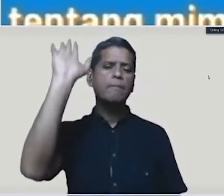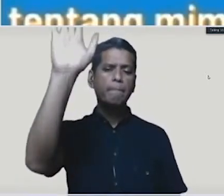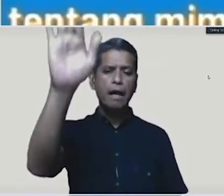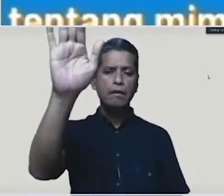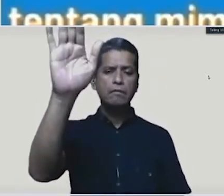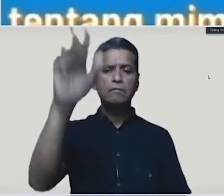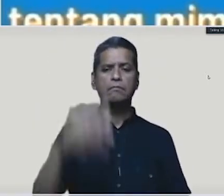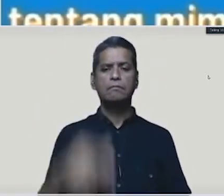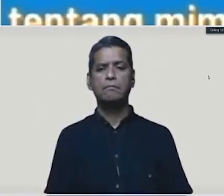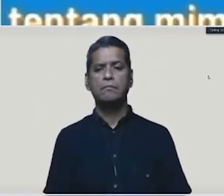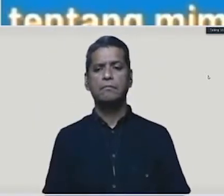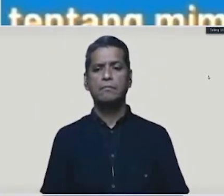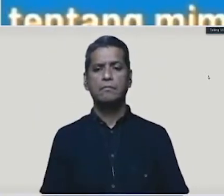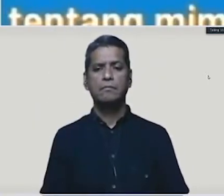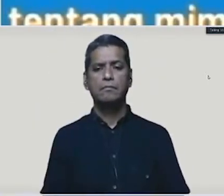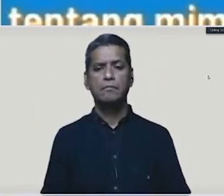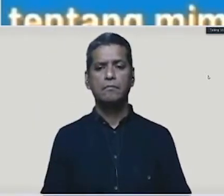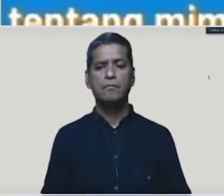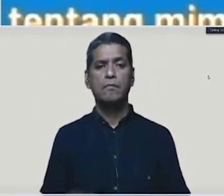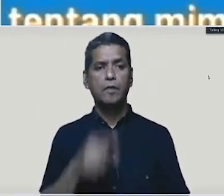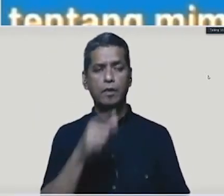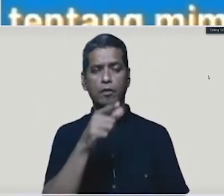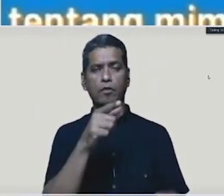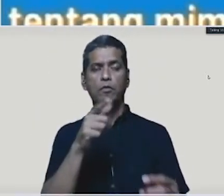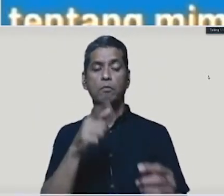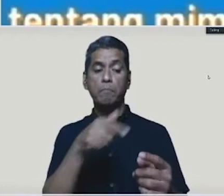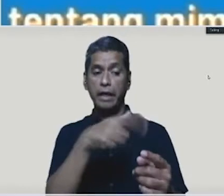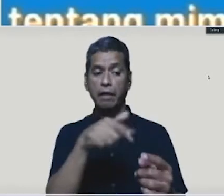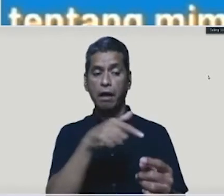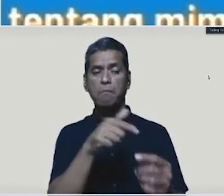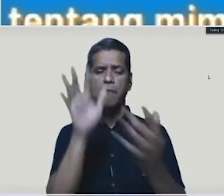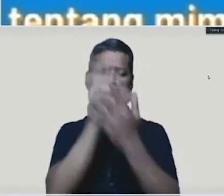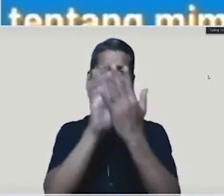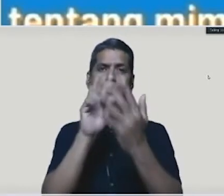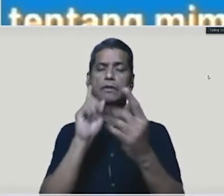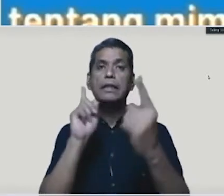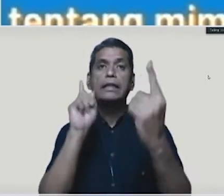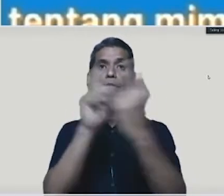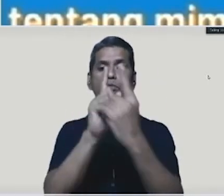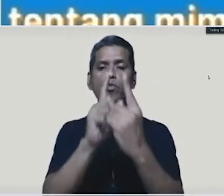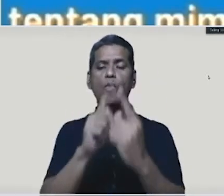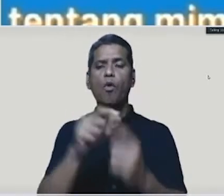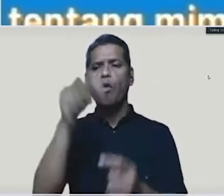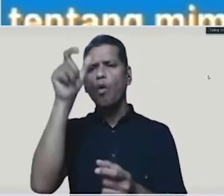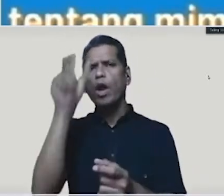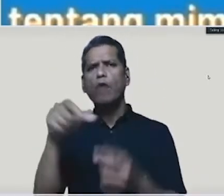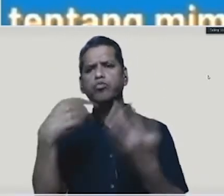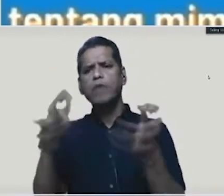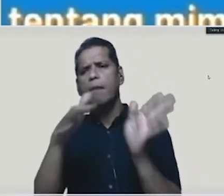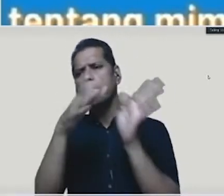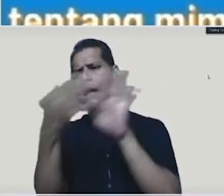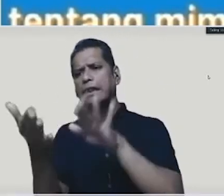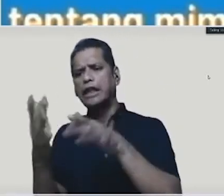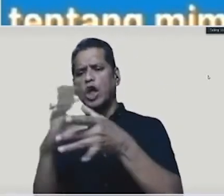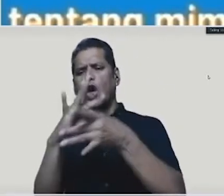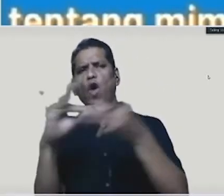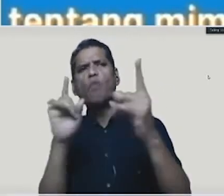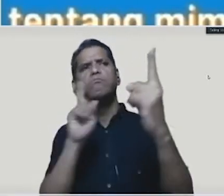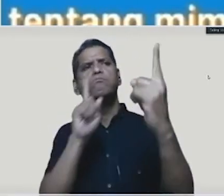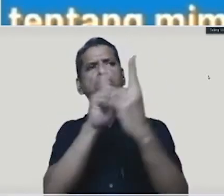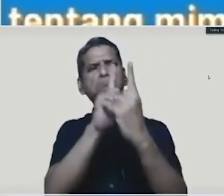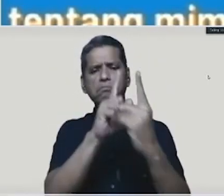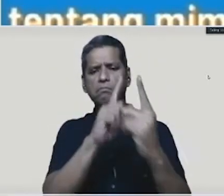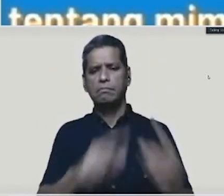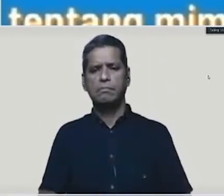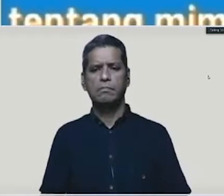kontak dengan orang mati mereka bisa memanggil roh-roh orang mati dan kemudian mereka akan